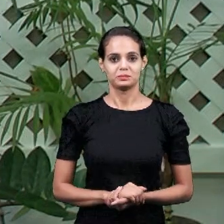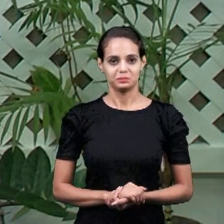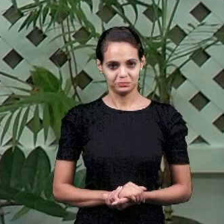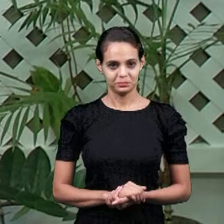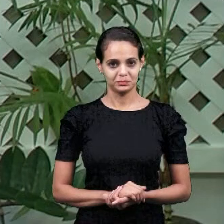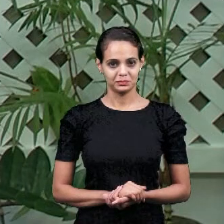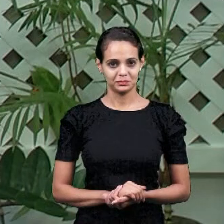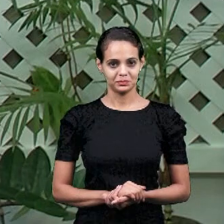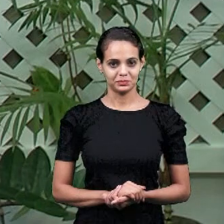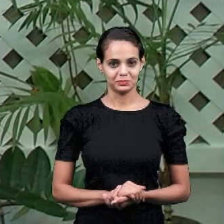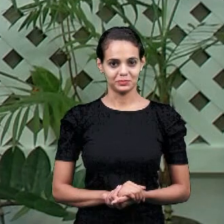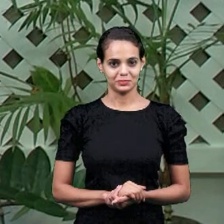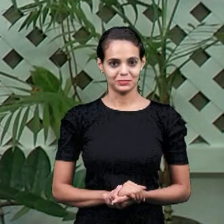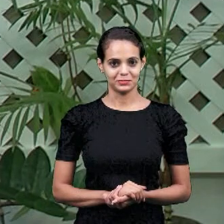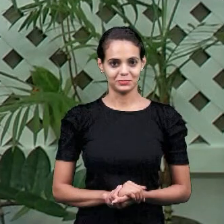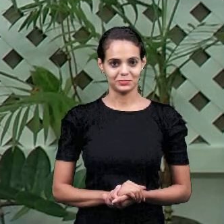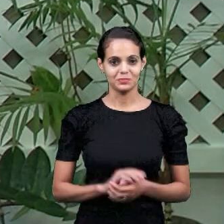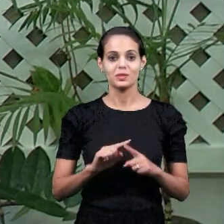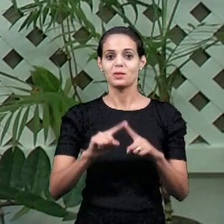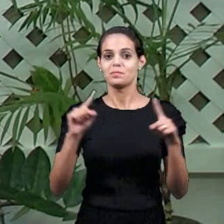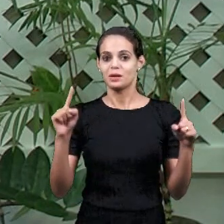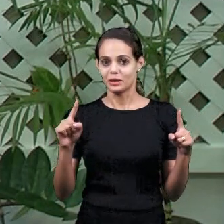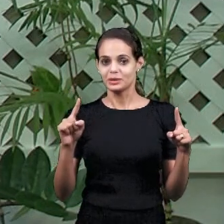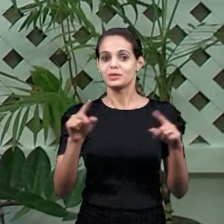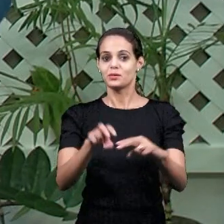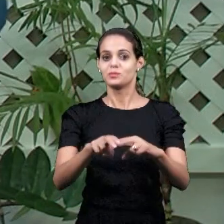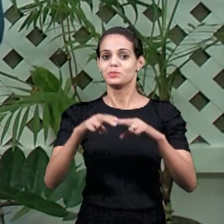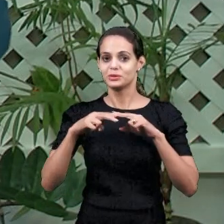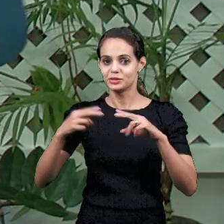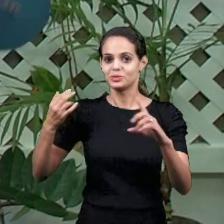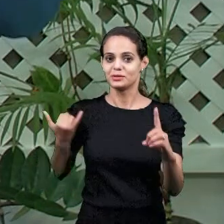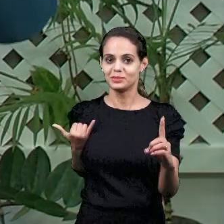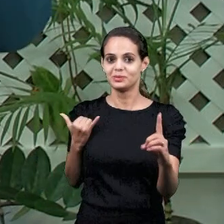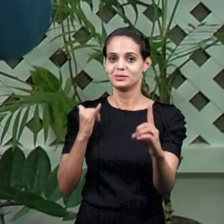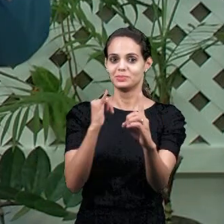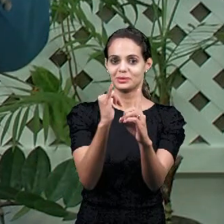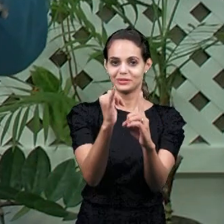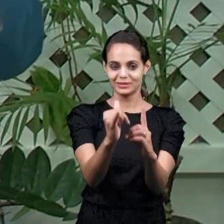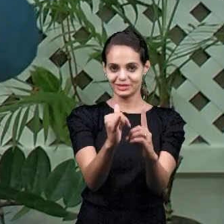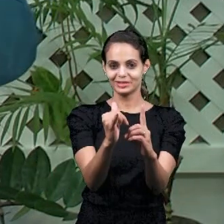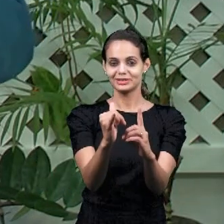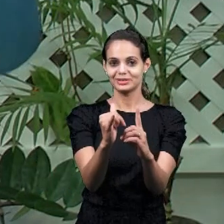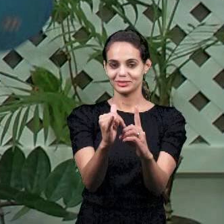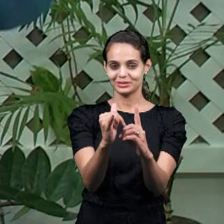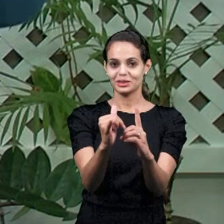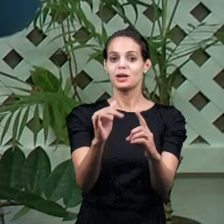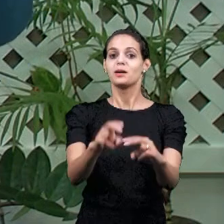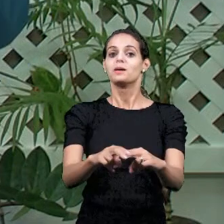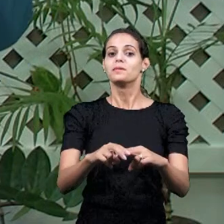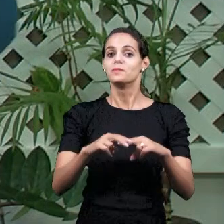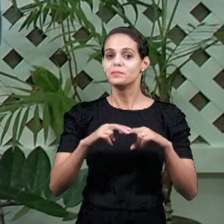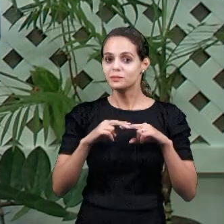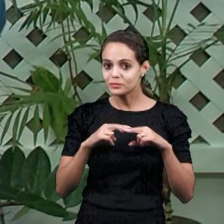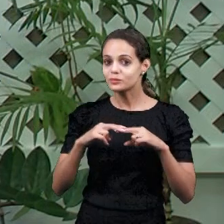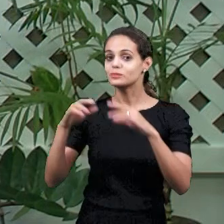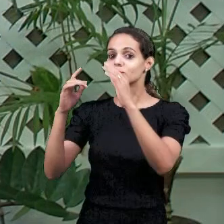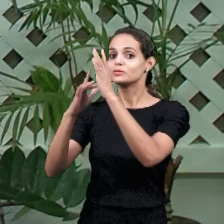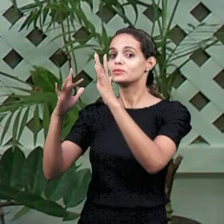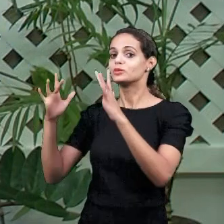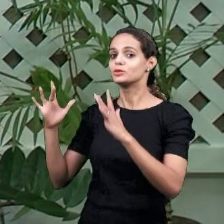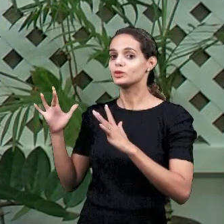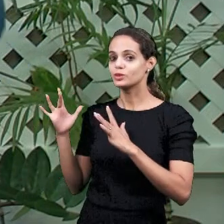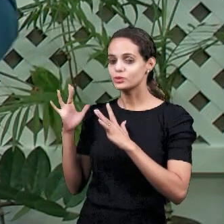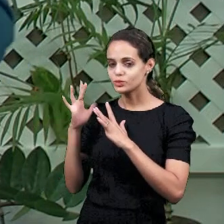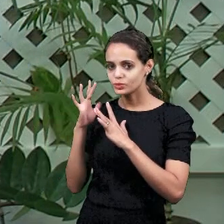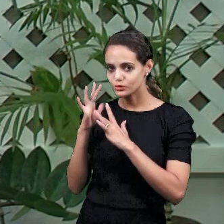prophétique par lequel le Seigneur Jésus s'est retourné, c'est-à-dire, et nous allons